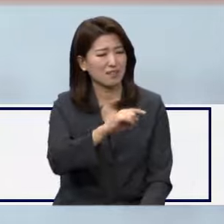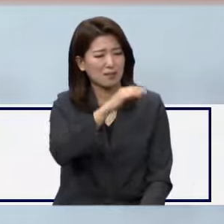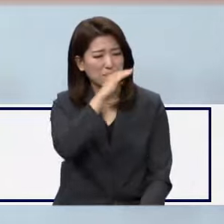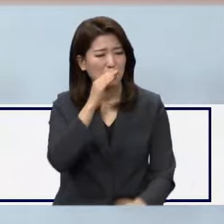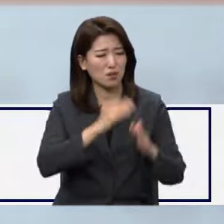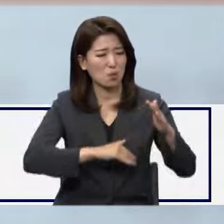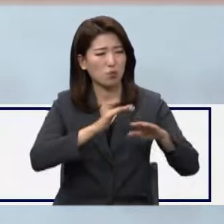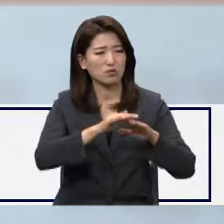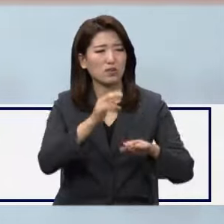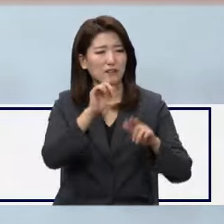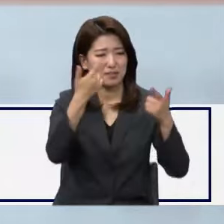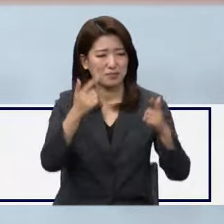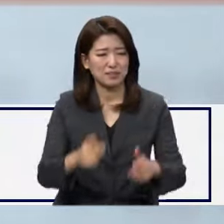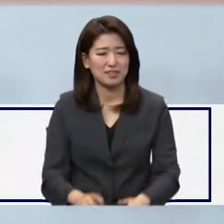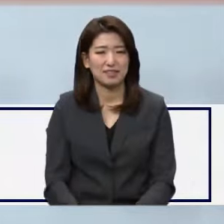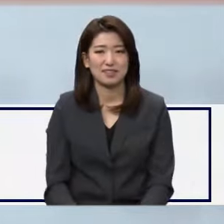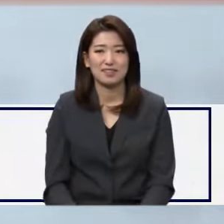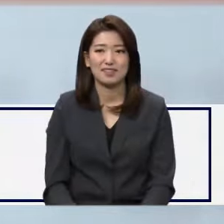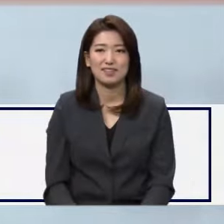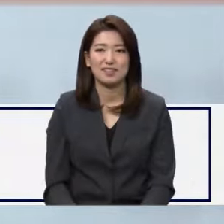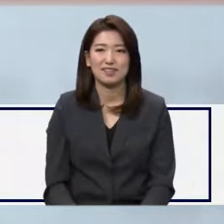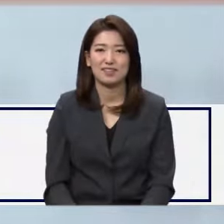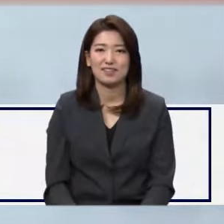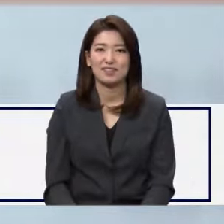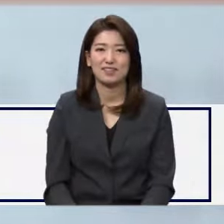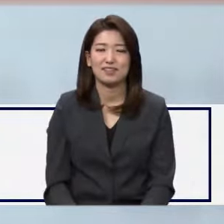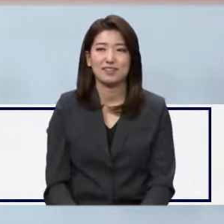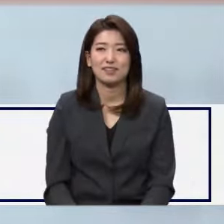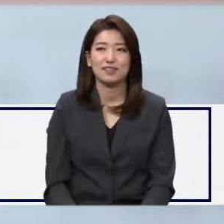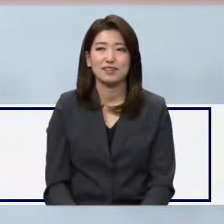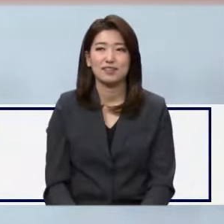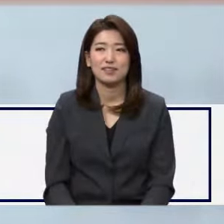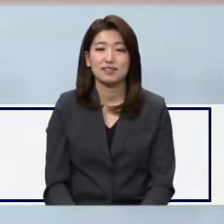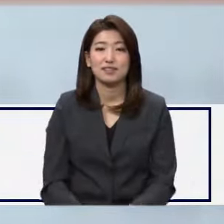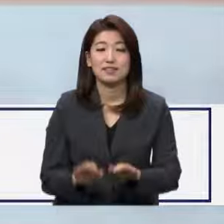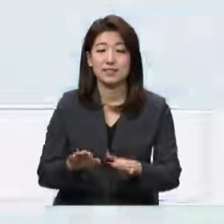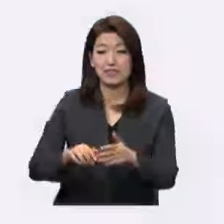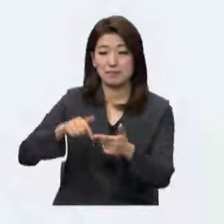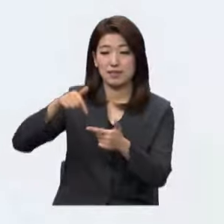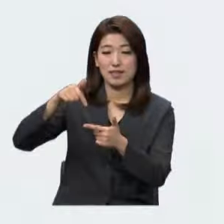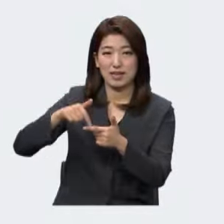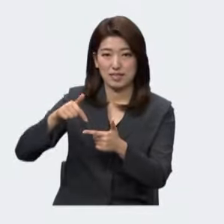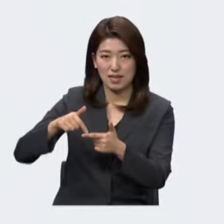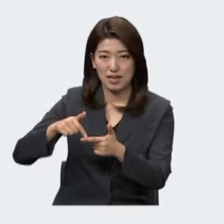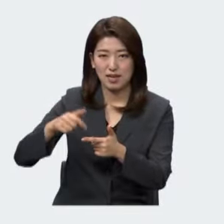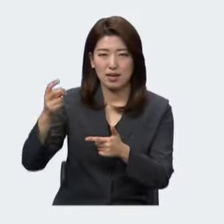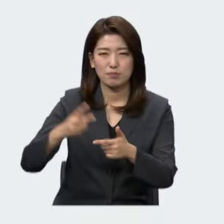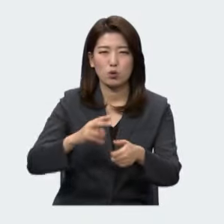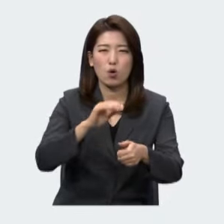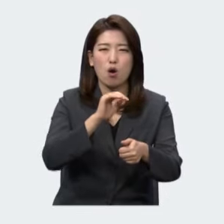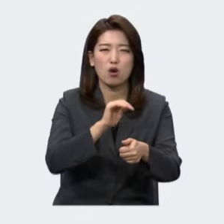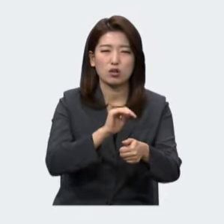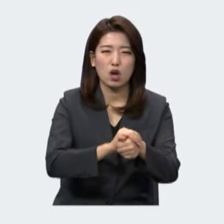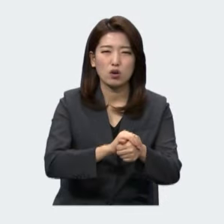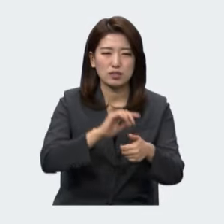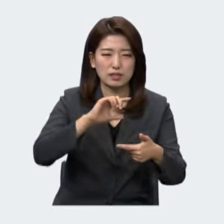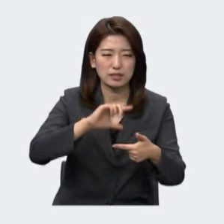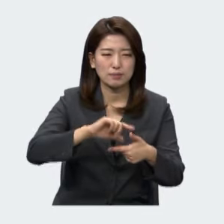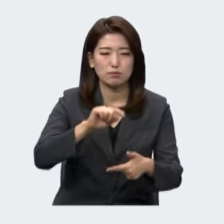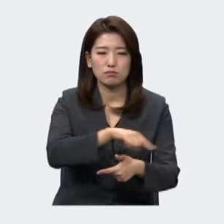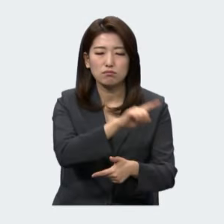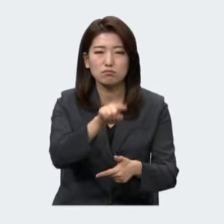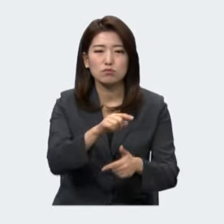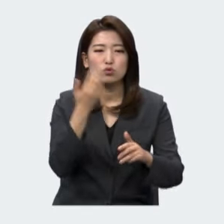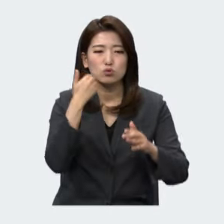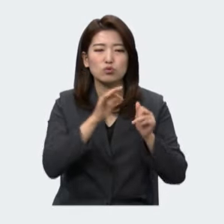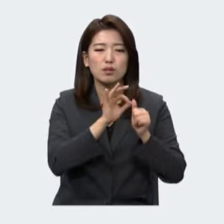사무총장 당연히 저렇게 얘기해야 될 수밖에 없는 건데 지금 강남이라는이 영남 지역에 공천을 남겨놓고 있잖아요네 어